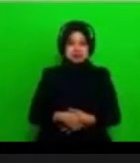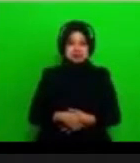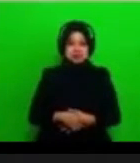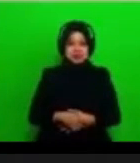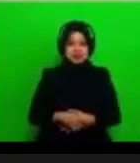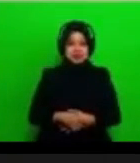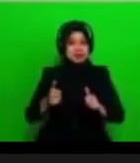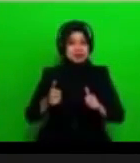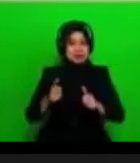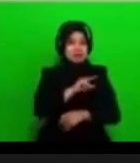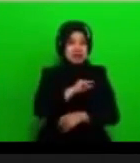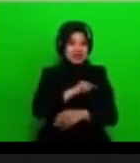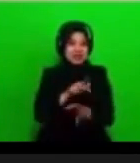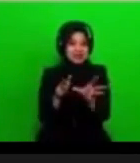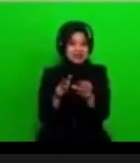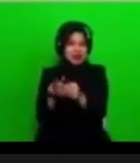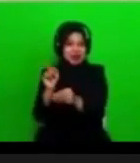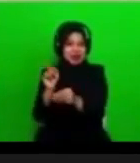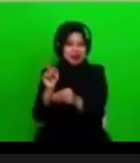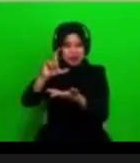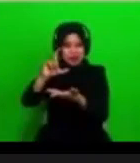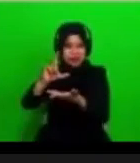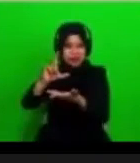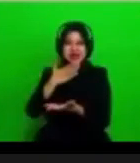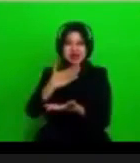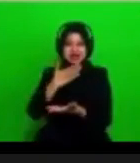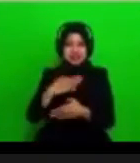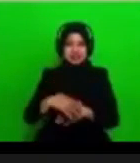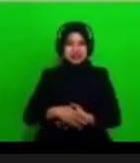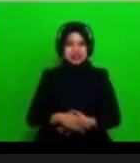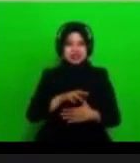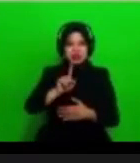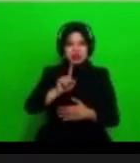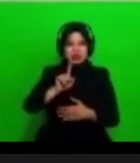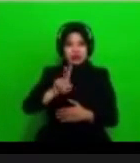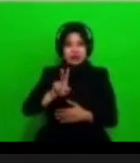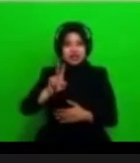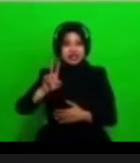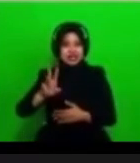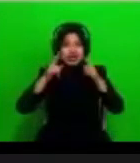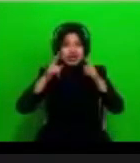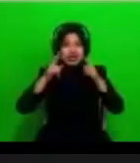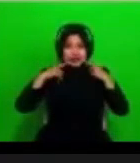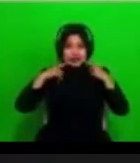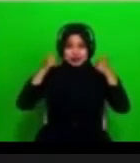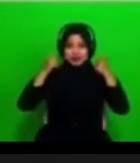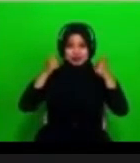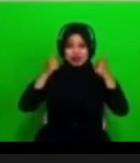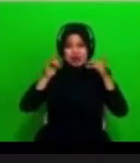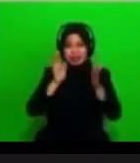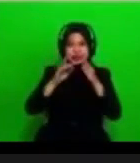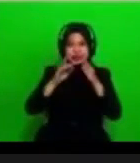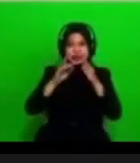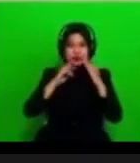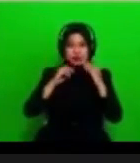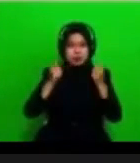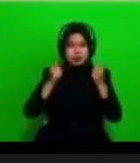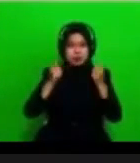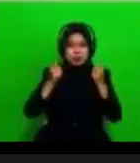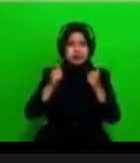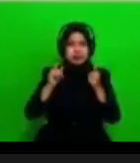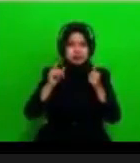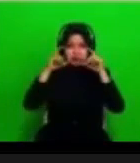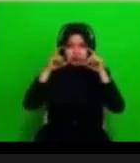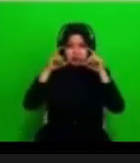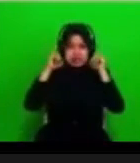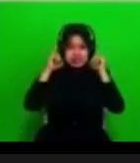Sedang diambil, oleh panitia gambarnya. Iya. Baik, ini sudah ada 1, 2, 3 senyum. Langsung saja senyum ya, karena kan mungkin di karena rumah. Karena nggak